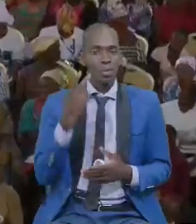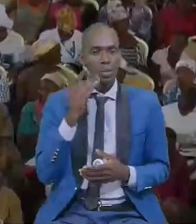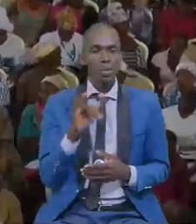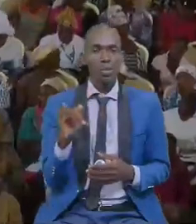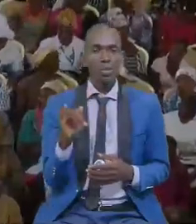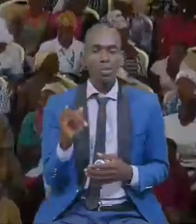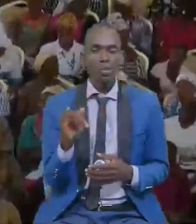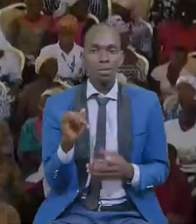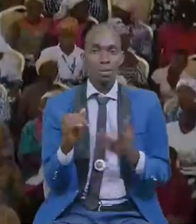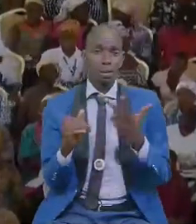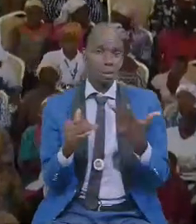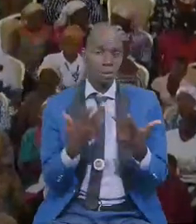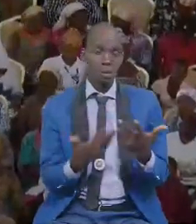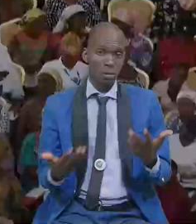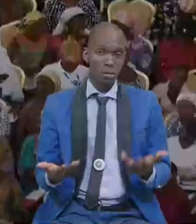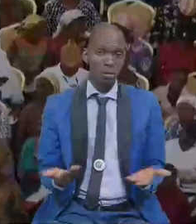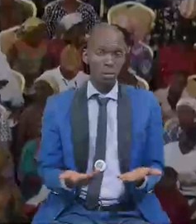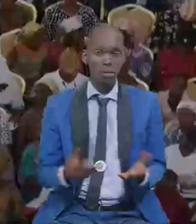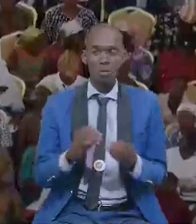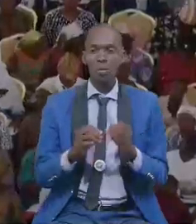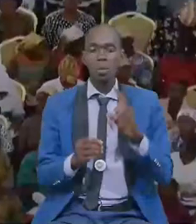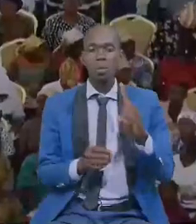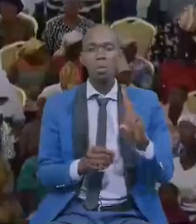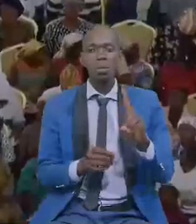Nous allons voir trois choses.